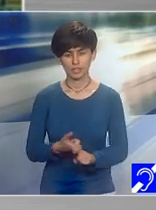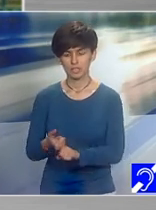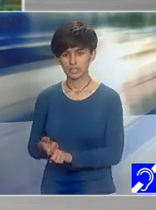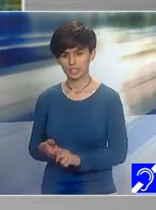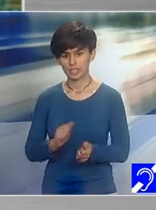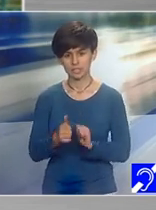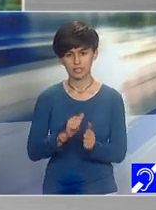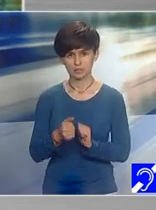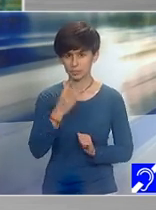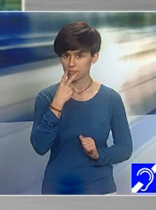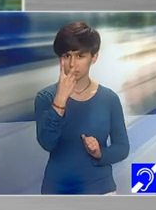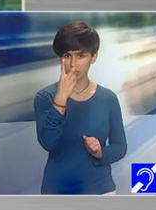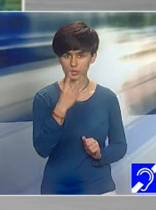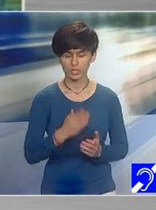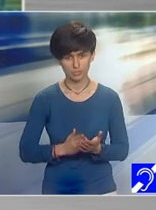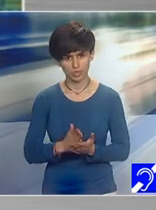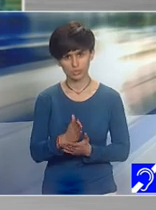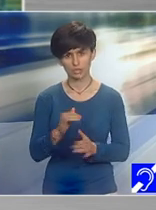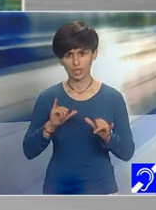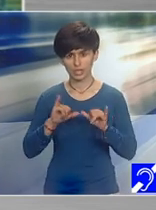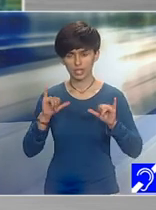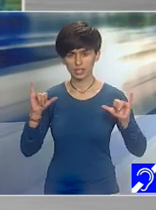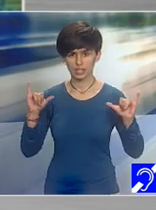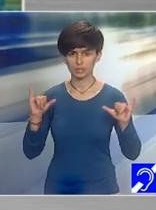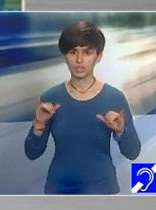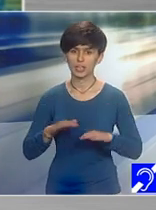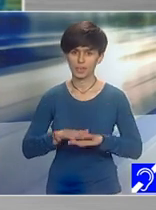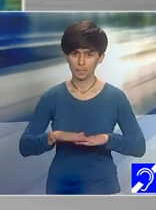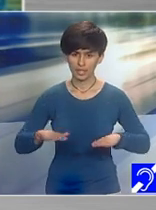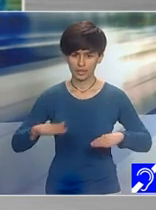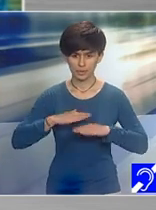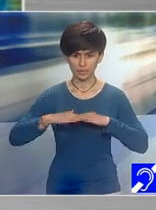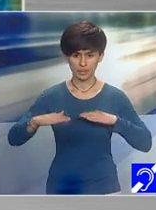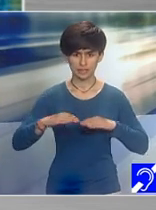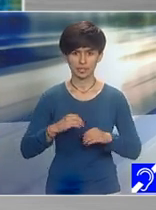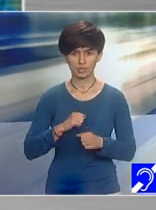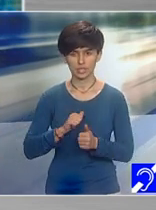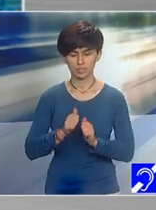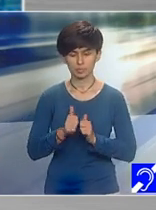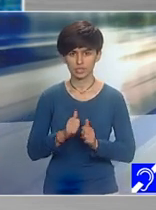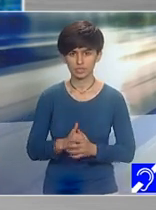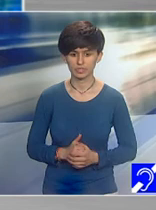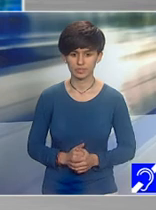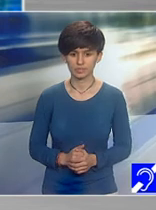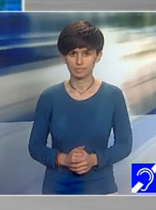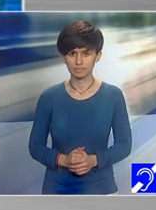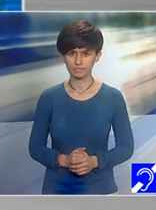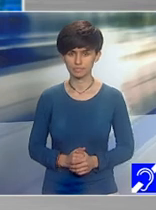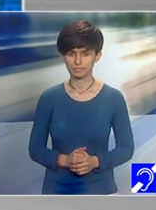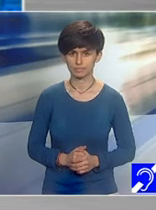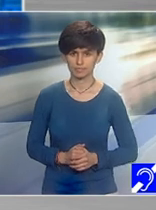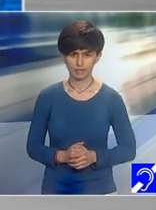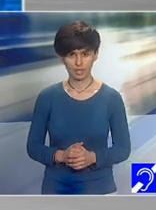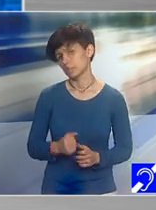ne uităm și ne vom uita în continuare la dezvoltarea bazelor care le avem. Strandul San va fi modernizat, va fi un balon închis peste bazinul